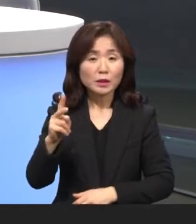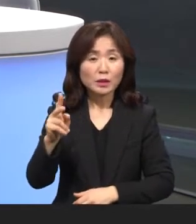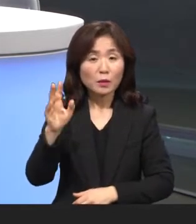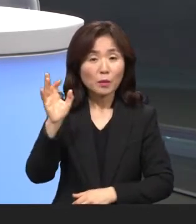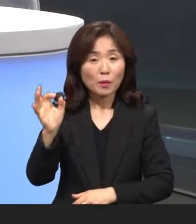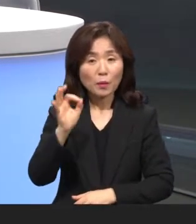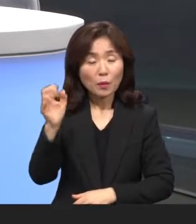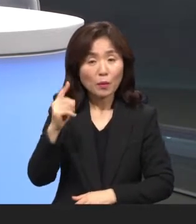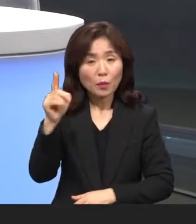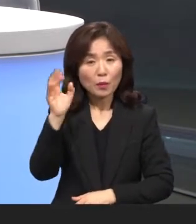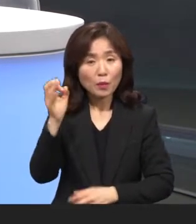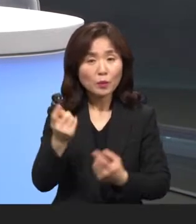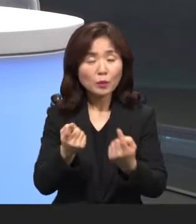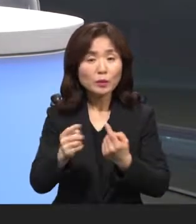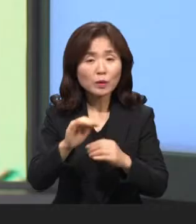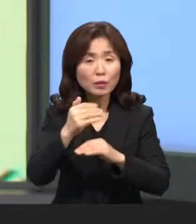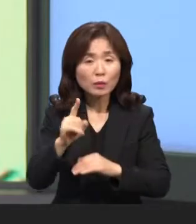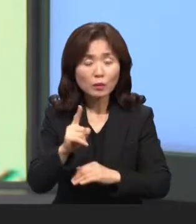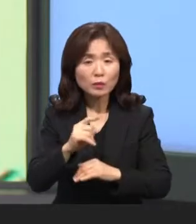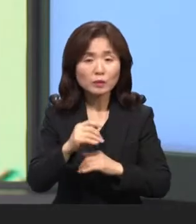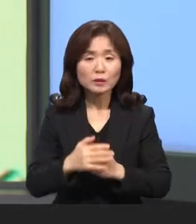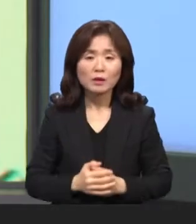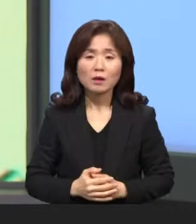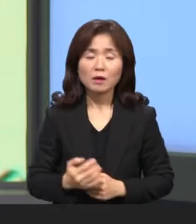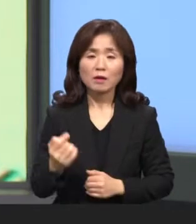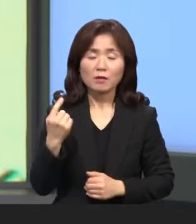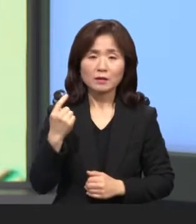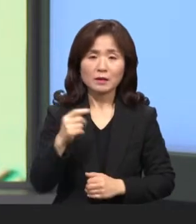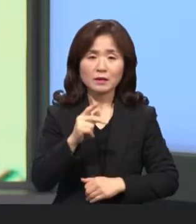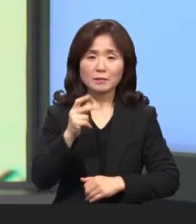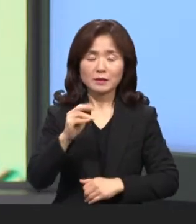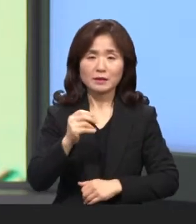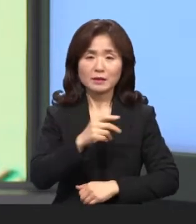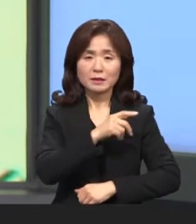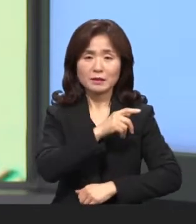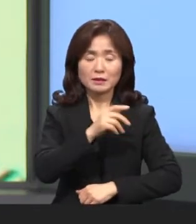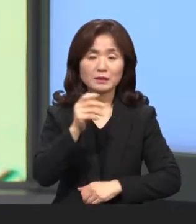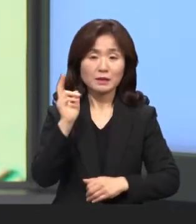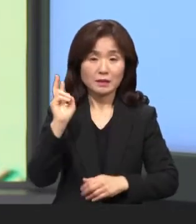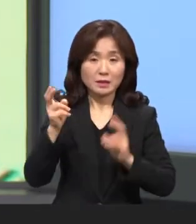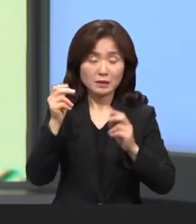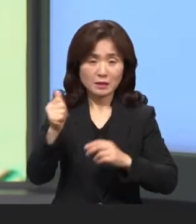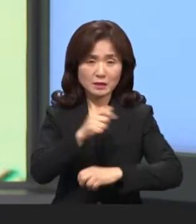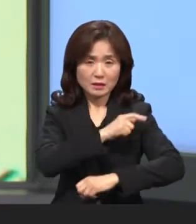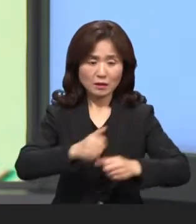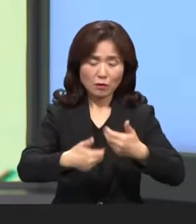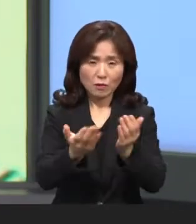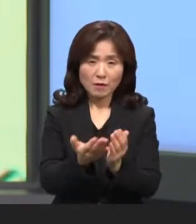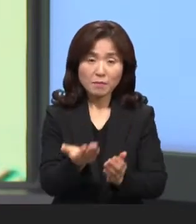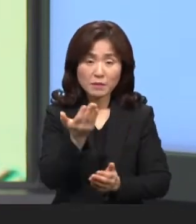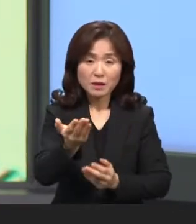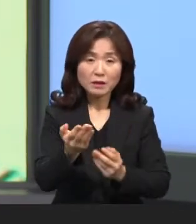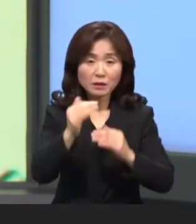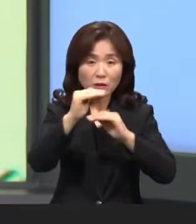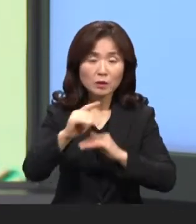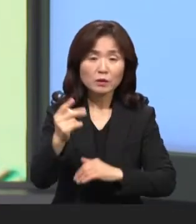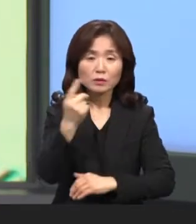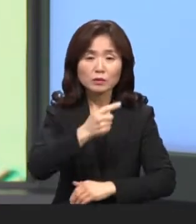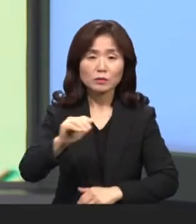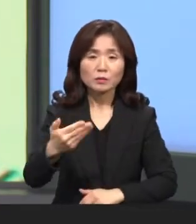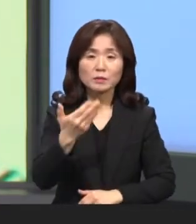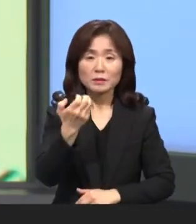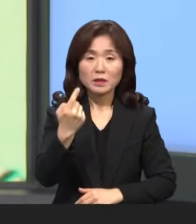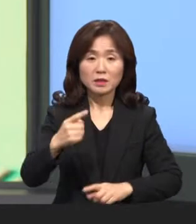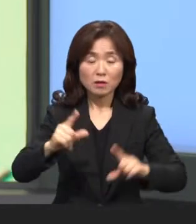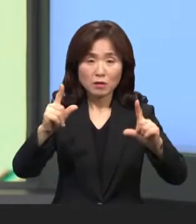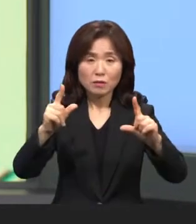않는가요 왜 양상동 kbs 사장이 어딜 kbs 이사회의 조정 원의 제출하면서 밝힌 내용에 따르면 1981년부터 4 11년째